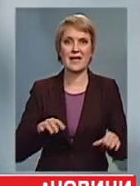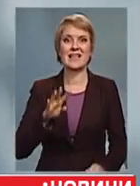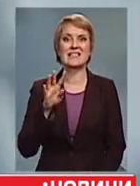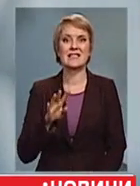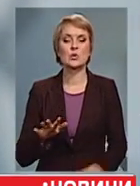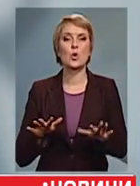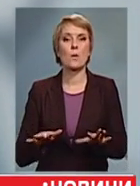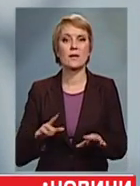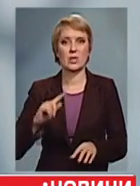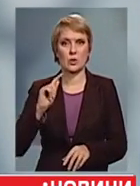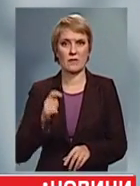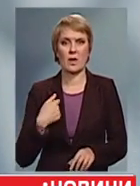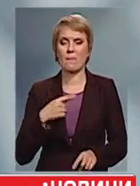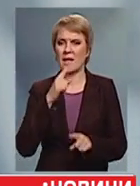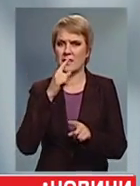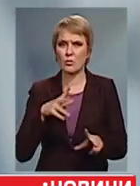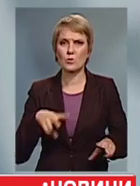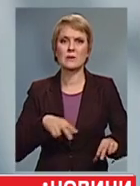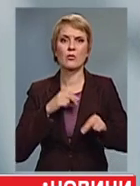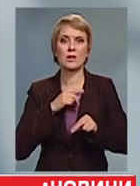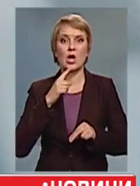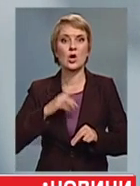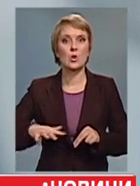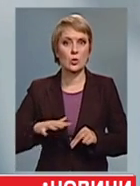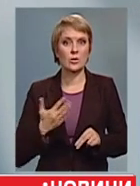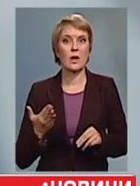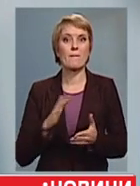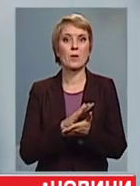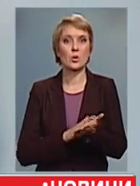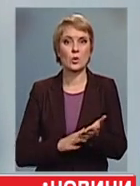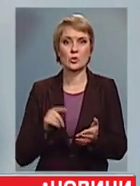війну. Ми не співпрацюємо і не будемо працювати з Росією, коли вона продовжить цю оманливу стратегію.